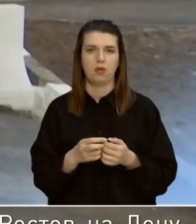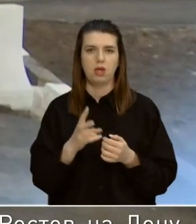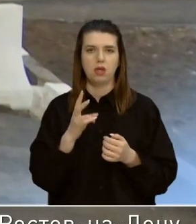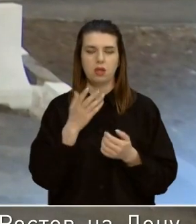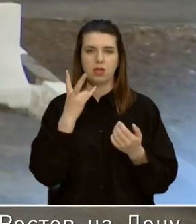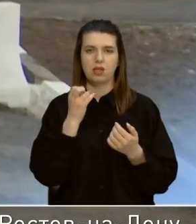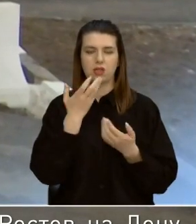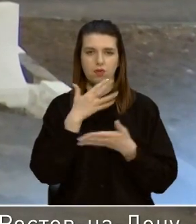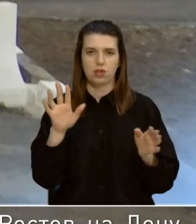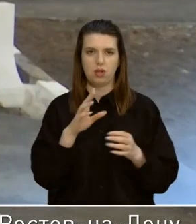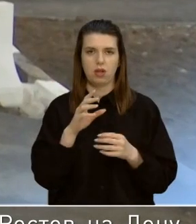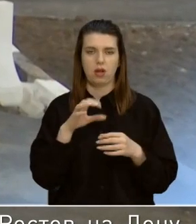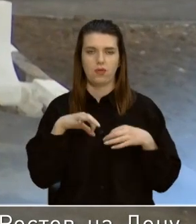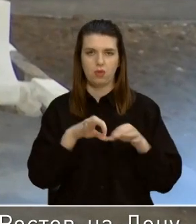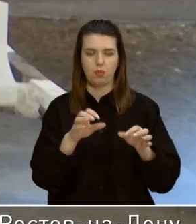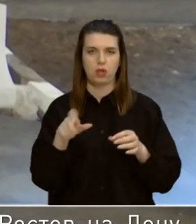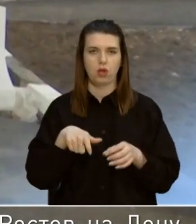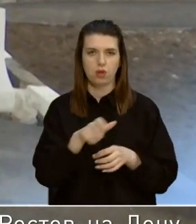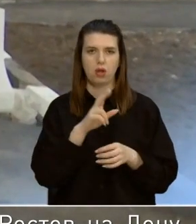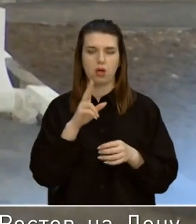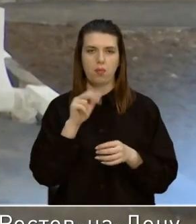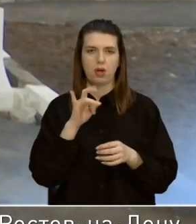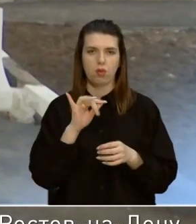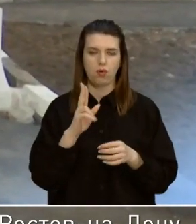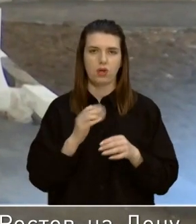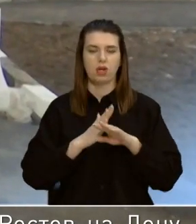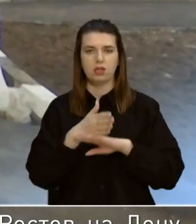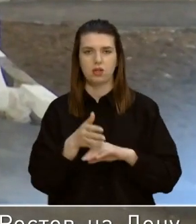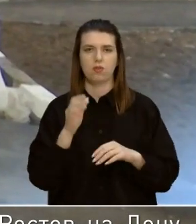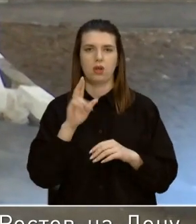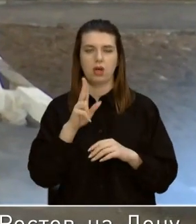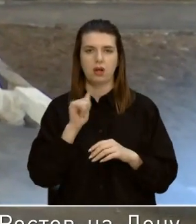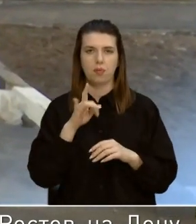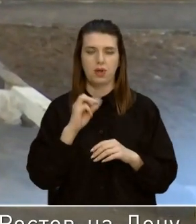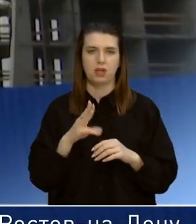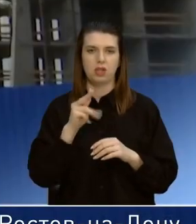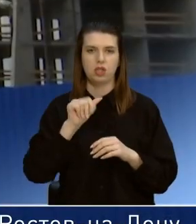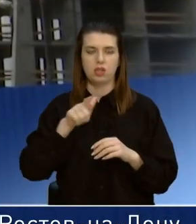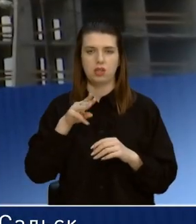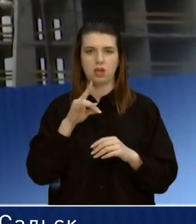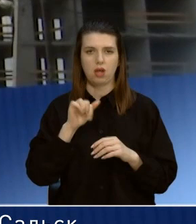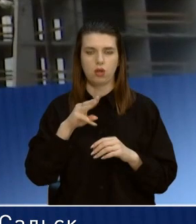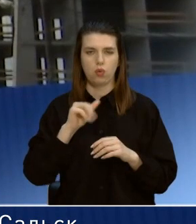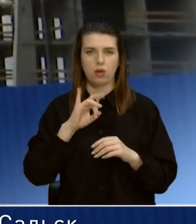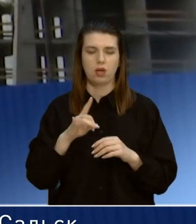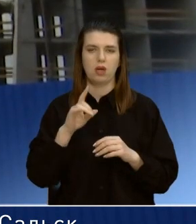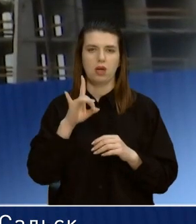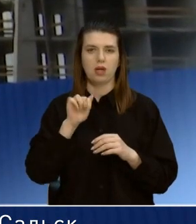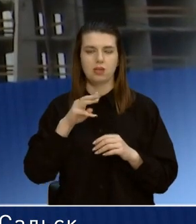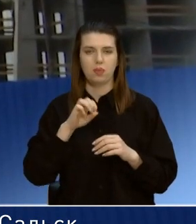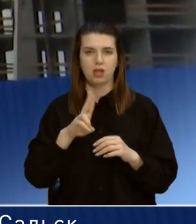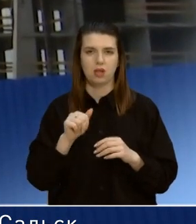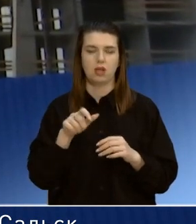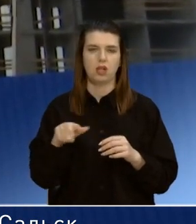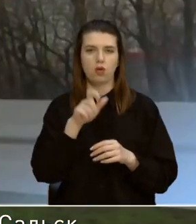Не завершили покрытие автомобильной дороги. Парковочные, гостевые карманы, часть тротуаров, разметку,